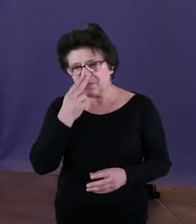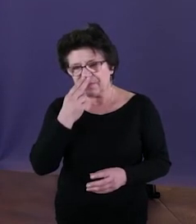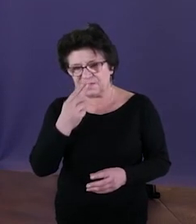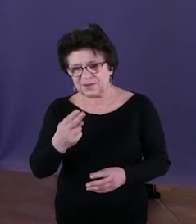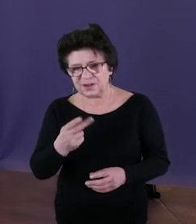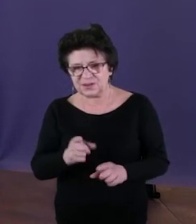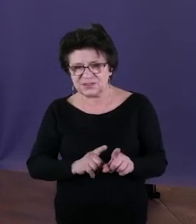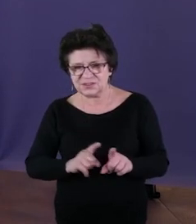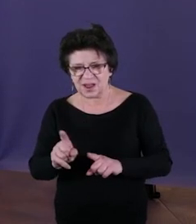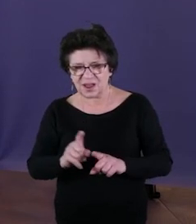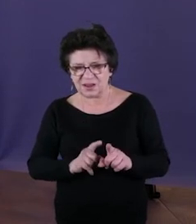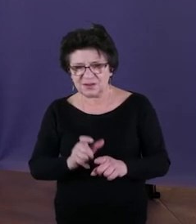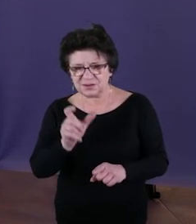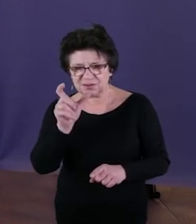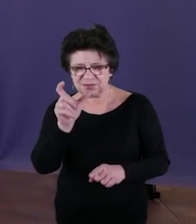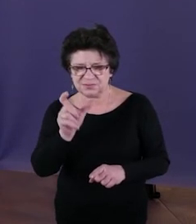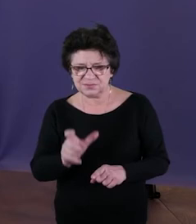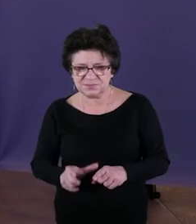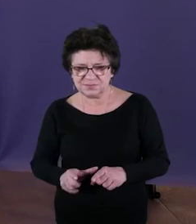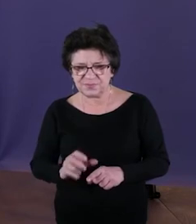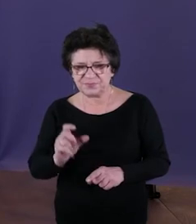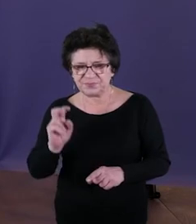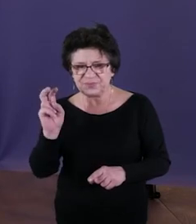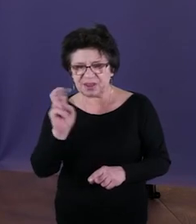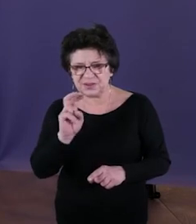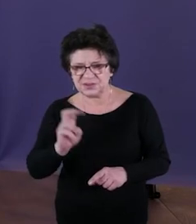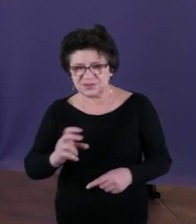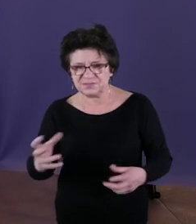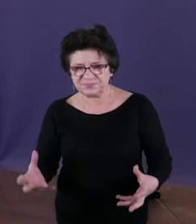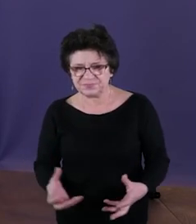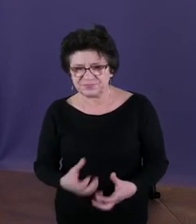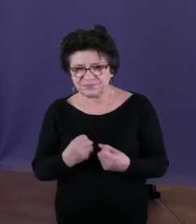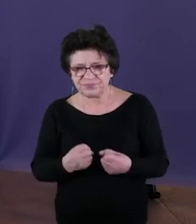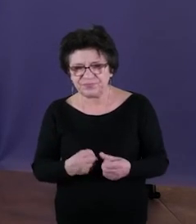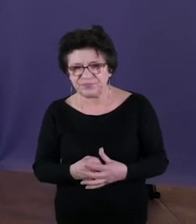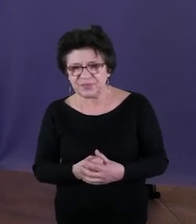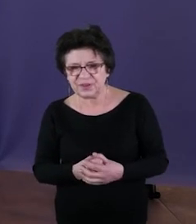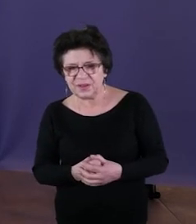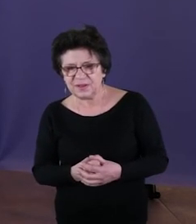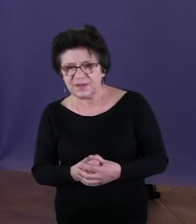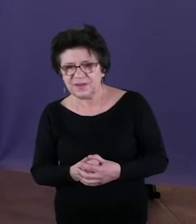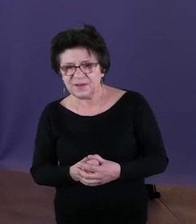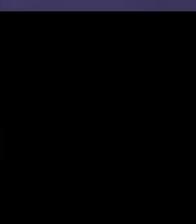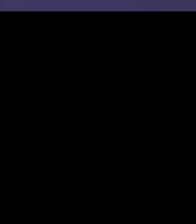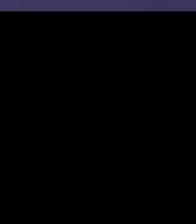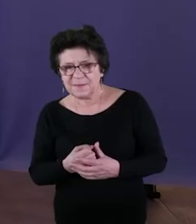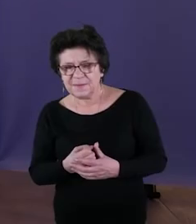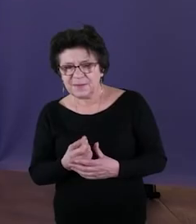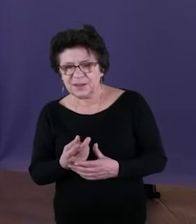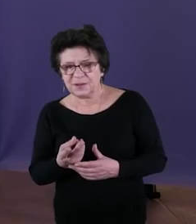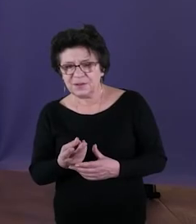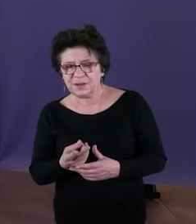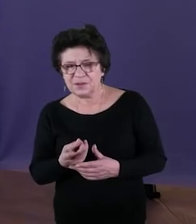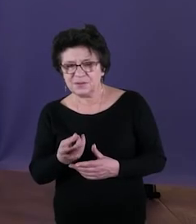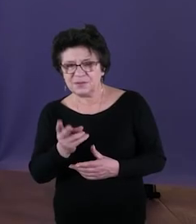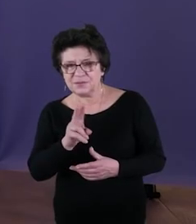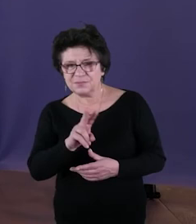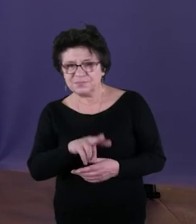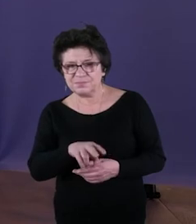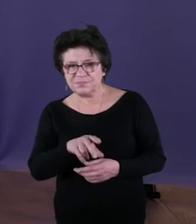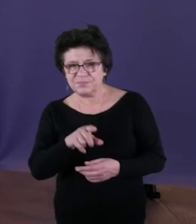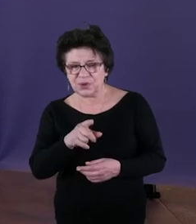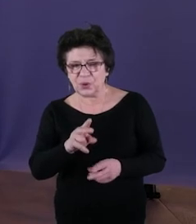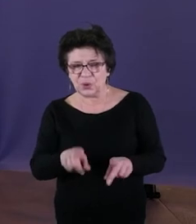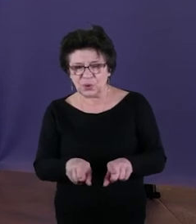widać na swastykę znaleziono a pan który był tutaj antropolog który był również został